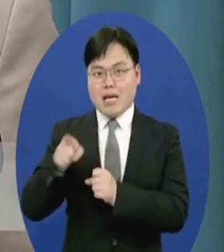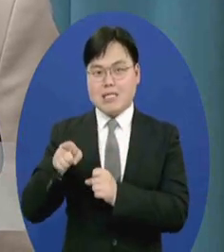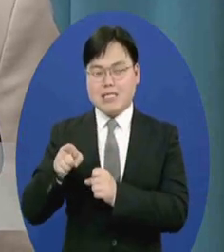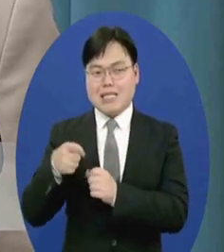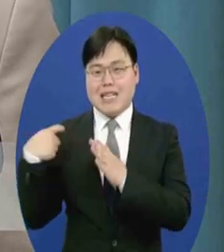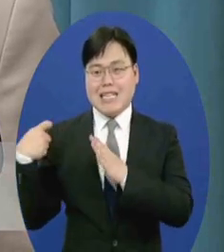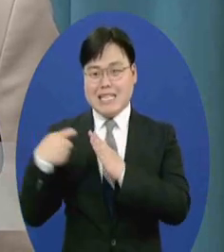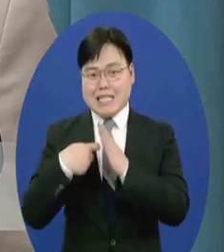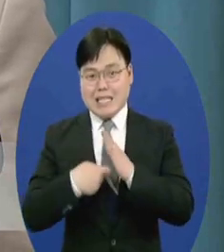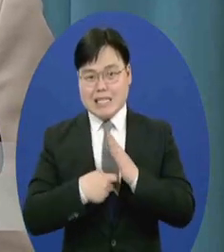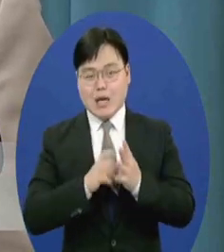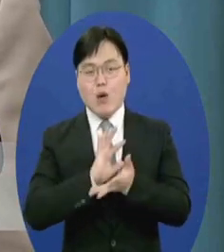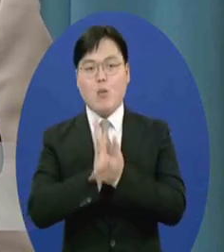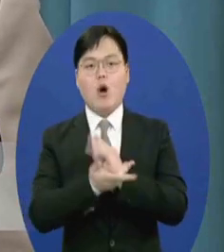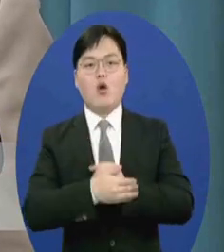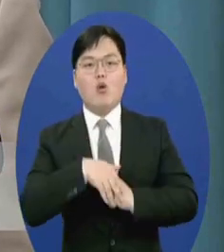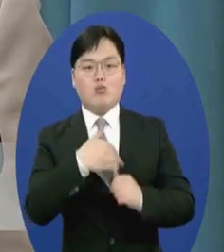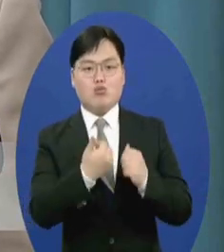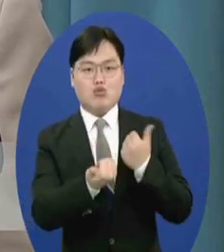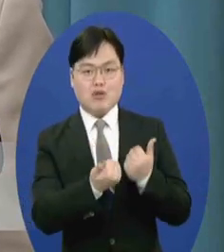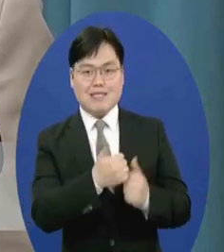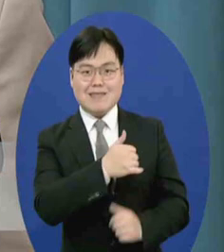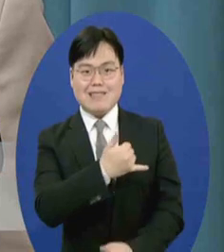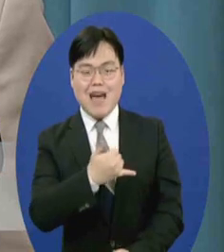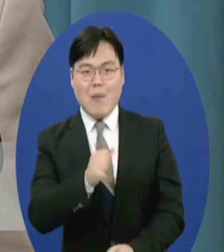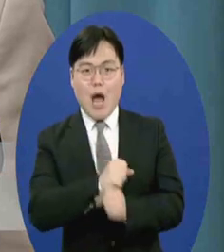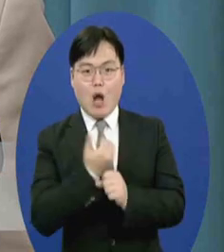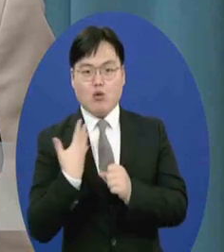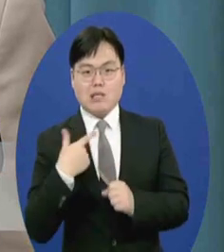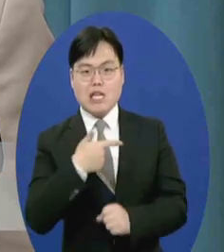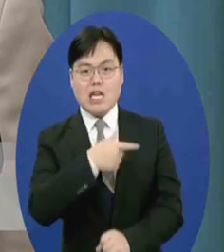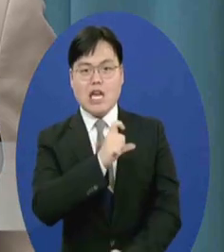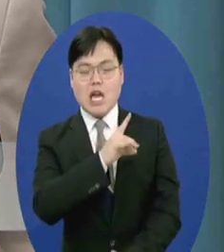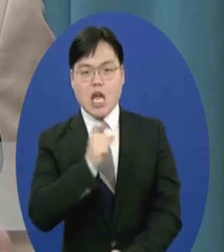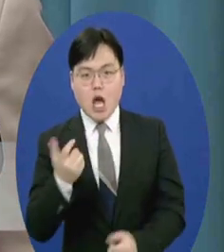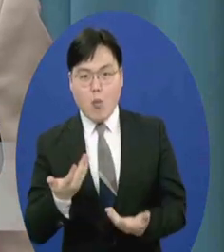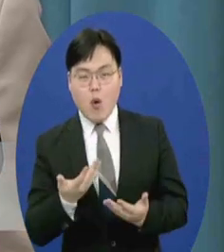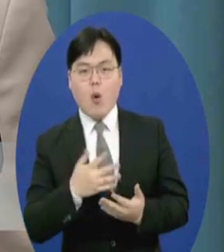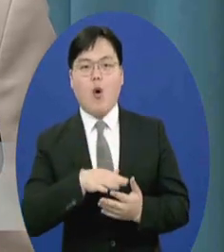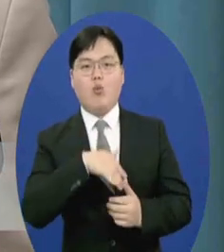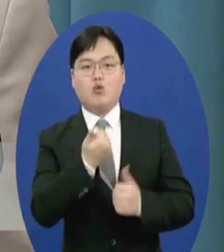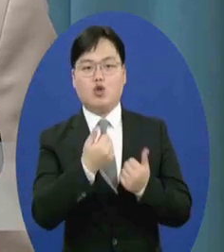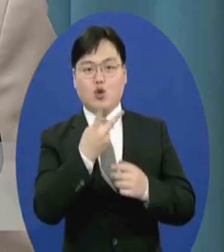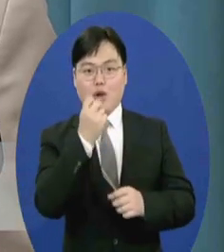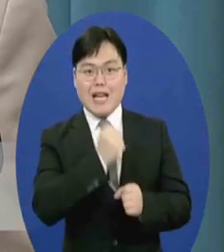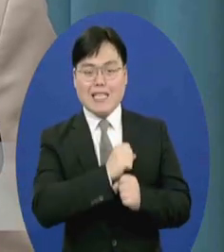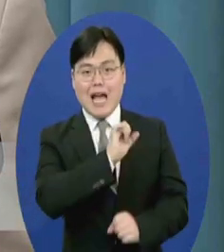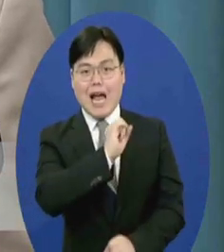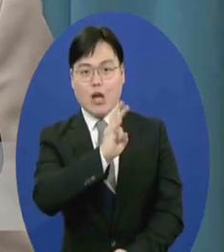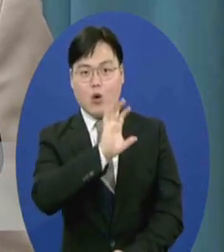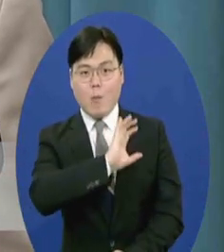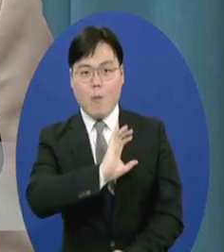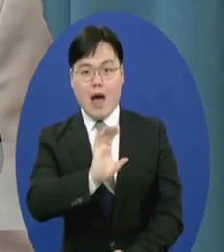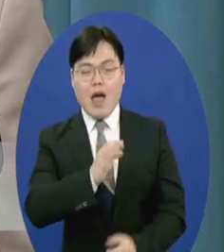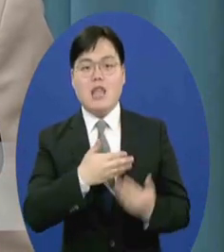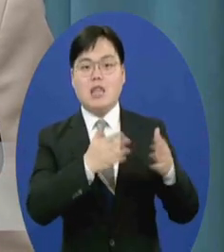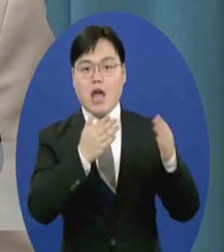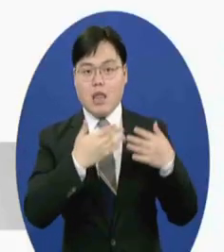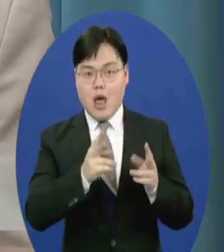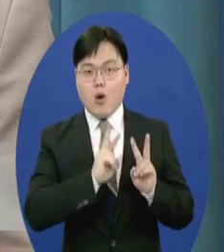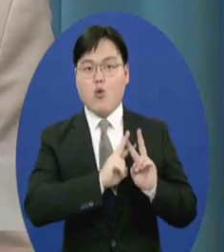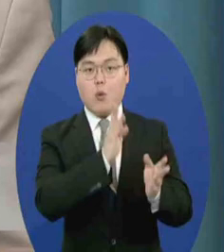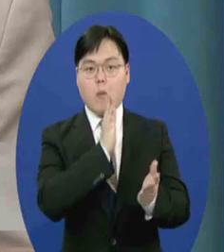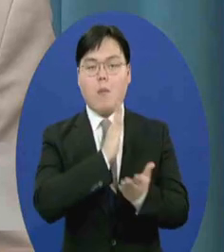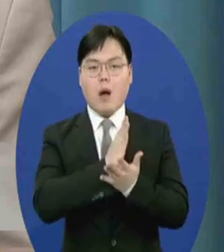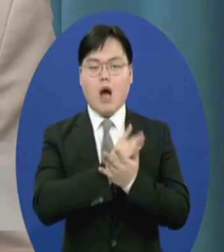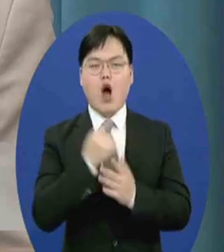ажиллагааг хязгаарласан ч гэсэн зарим одоо хариуцлагын гэрээч гэдэг юм уу, зарим юмнуудаар бол зарим аж ахуй нэгжүүдийн үйл ажиллагааг бас нэгээд